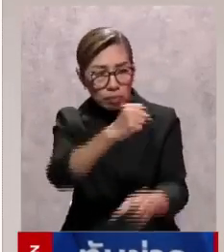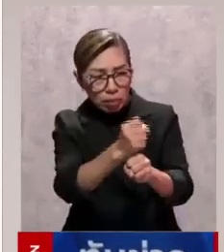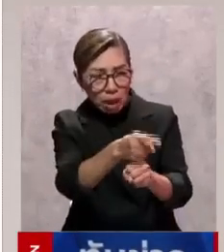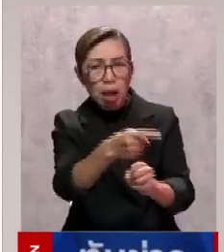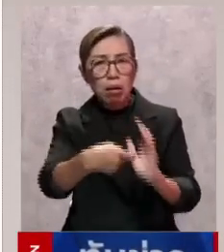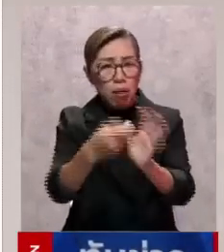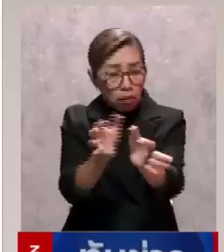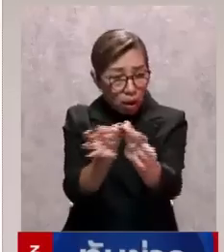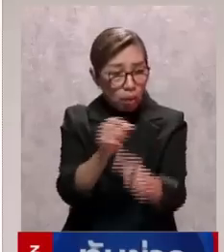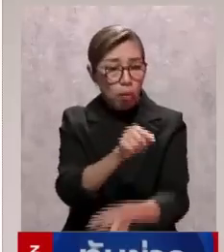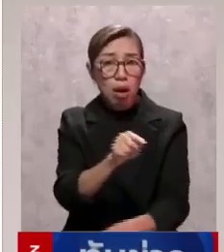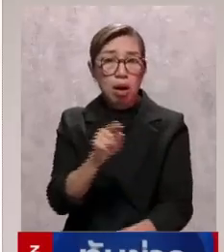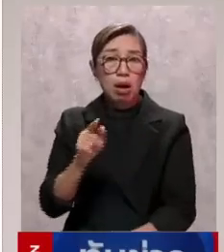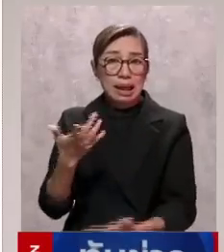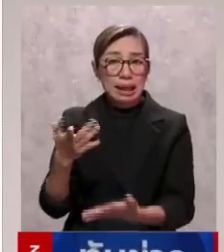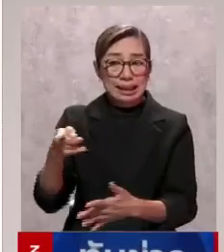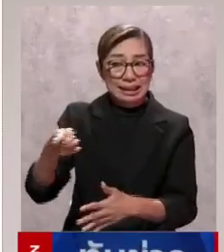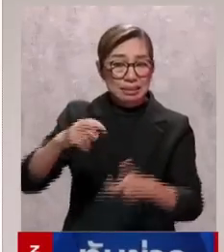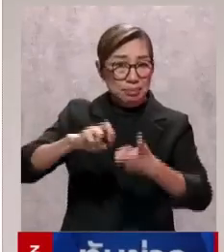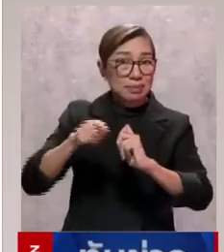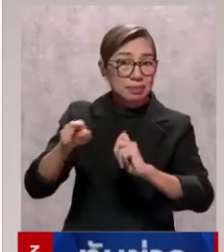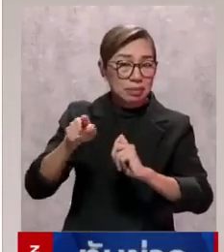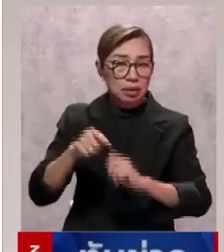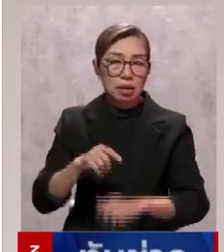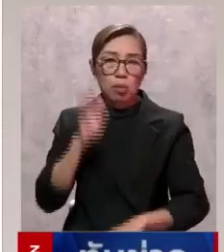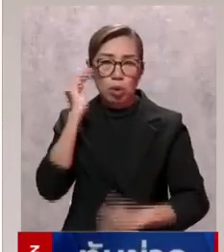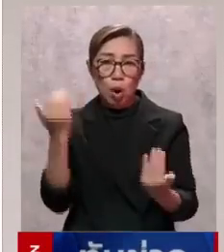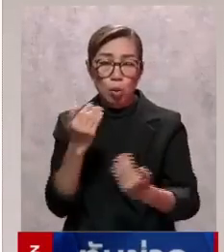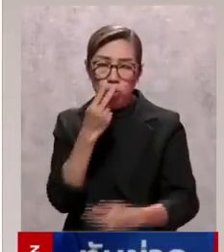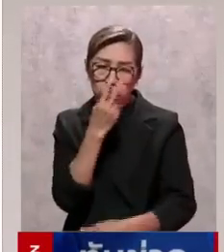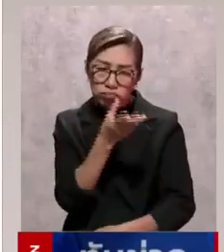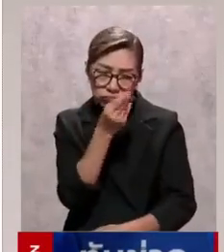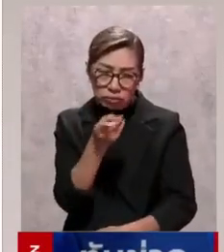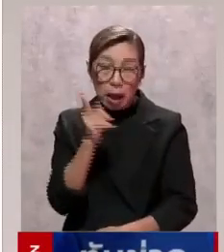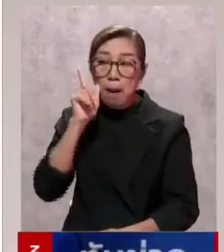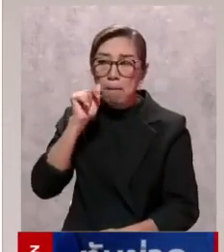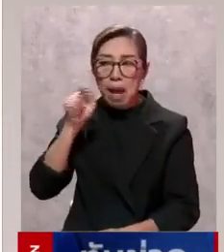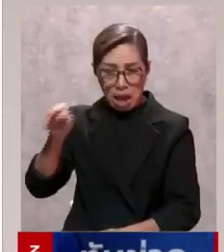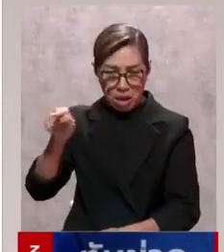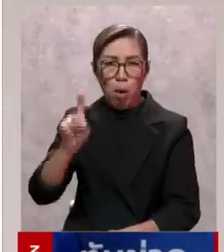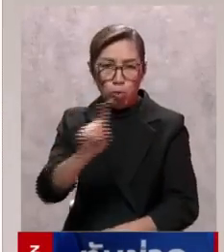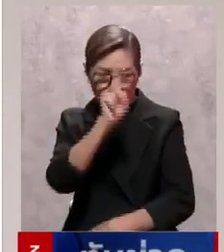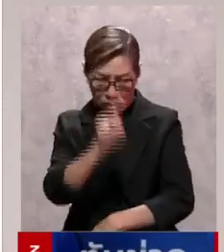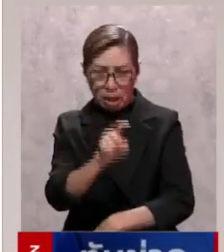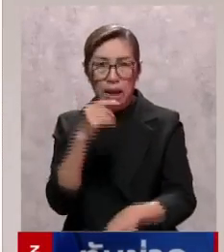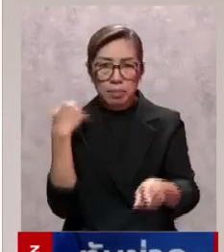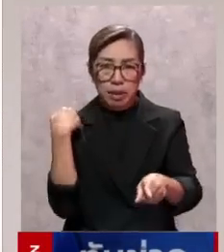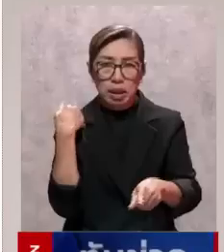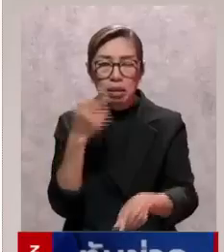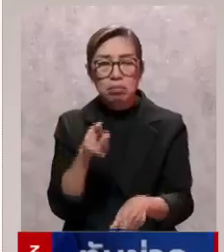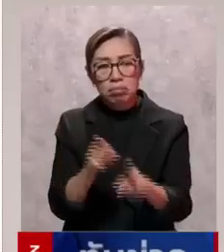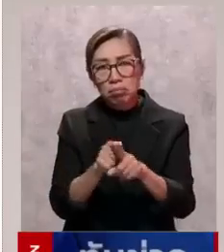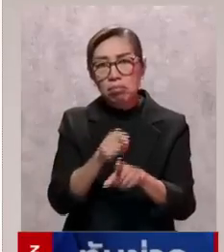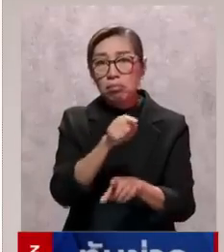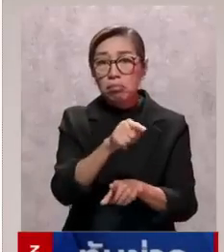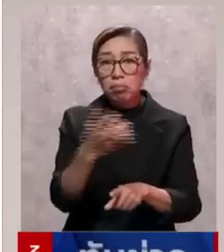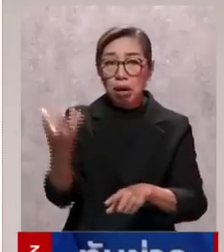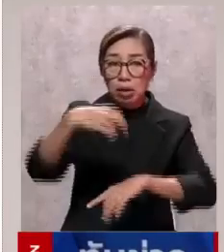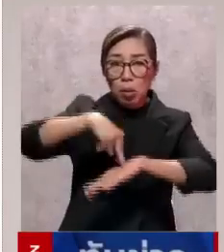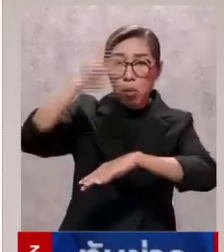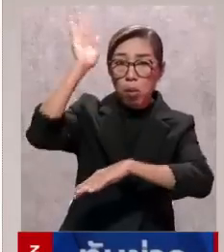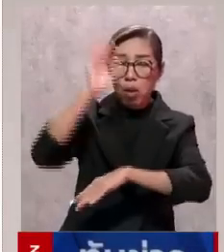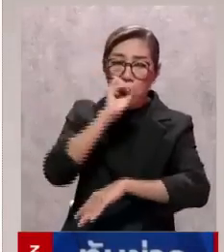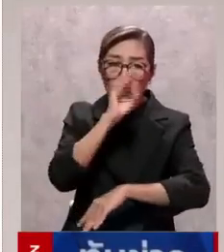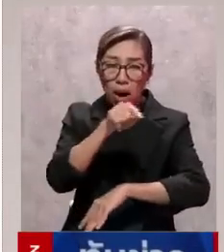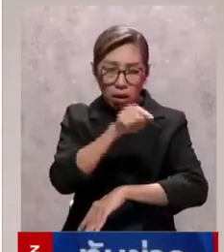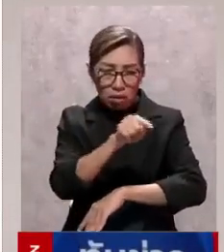ข้องพูดถึงเหตุการณ์ที่มันเกิดขึ้นเนี่ยตัวของลูกชายเนี่ยบอกว่าคุณแม่ตั้งคำถามหลายประเด็นเลยนะจากสมมุติฐานในการแถลง